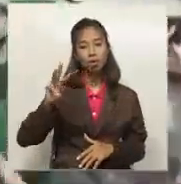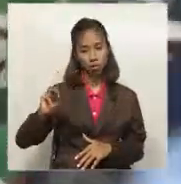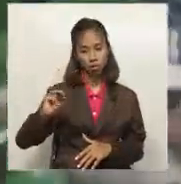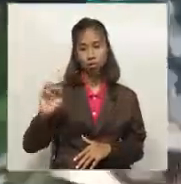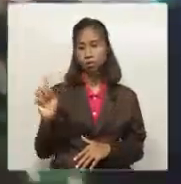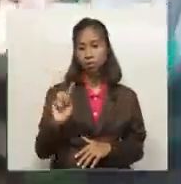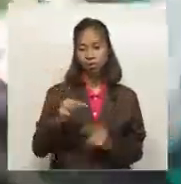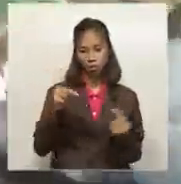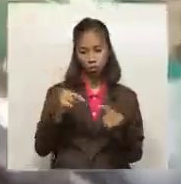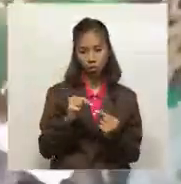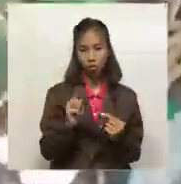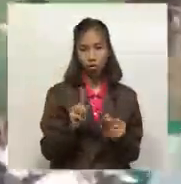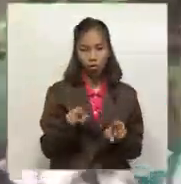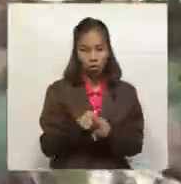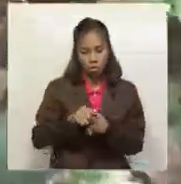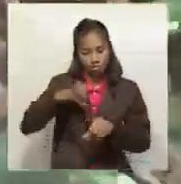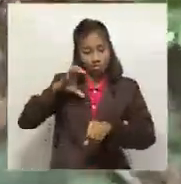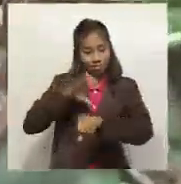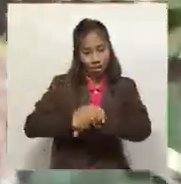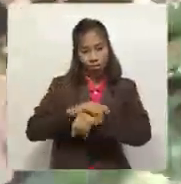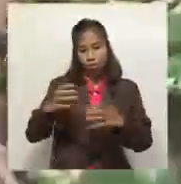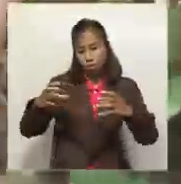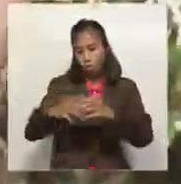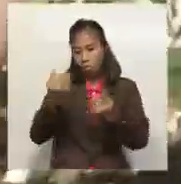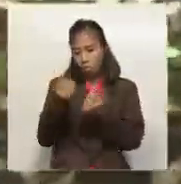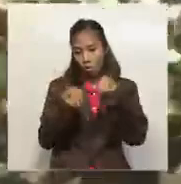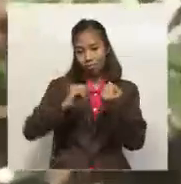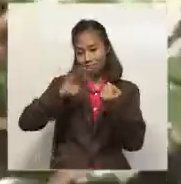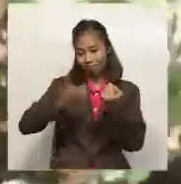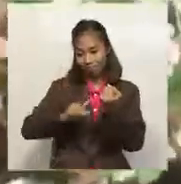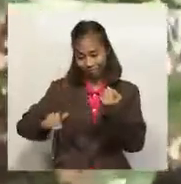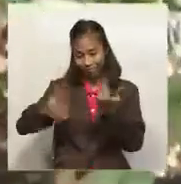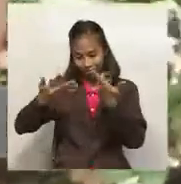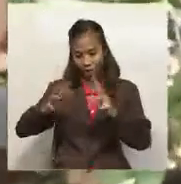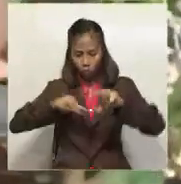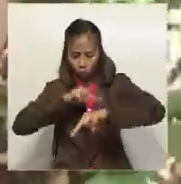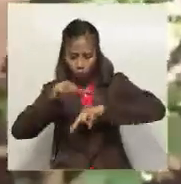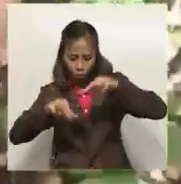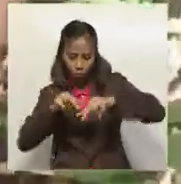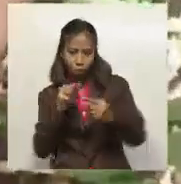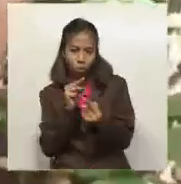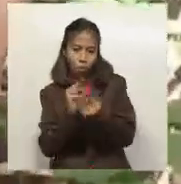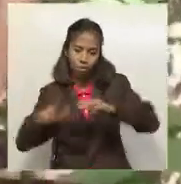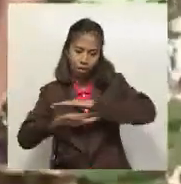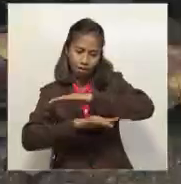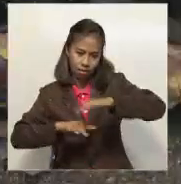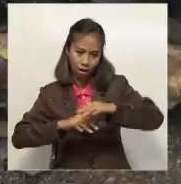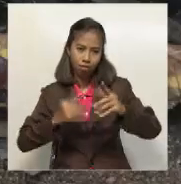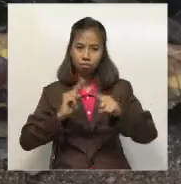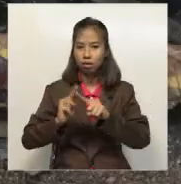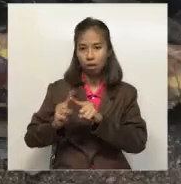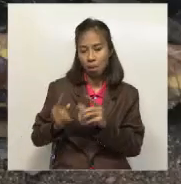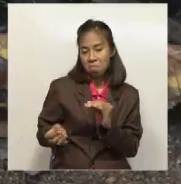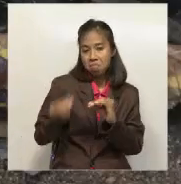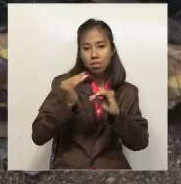จุดนี้เนี่ยเป็นจุดที่มีการจับกลุ่มกลุ่มออฟโรดและเจ้าหน้าที่เข้าไปตรวจสอบเนี่ยค่ะก็ไปพบหลักฐานและวัตถุพย